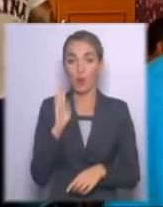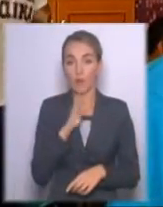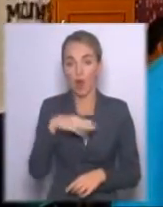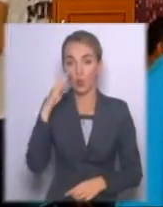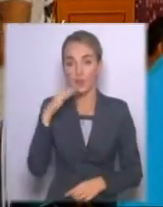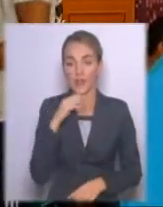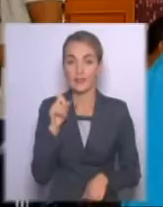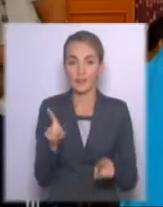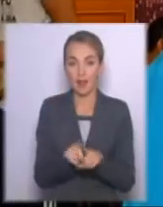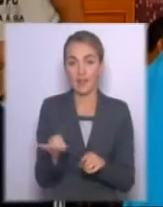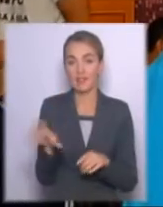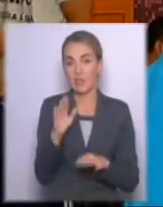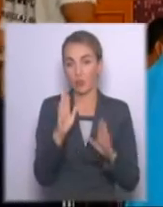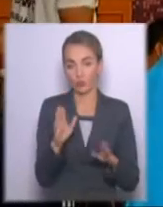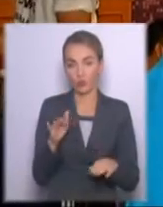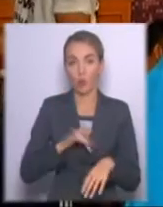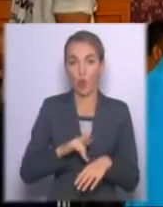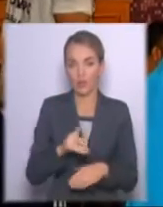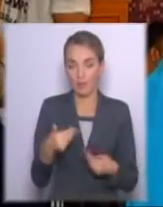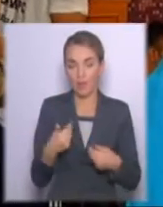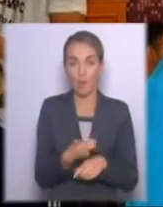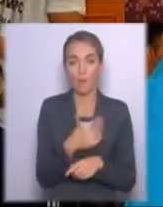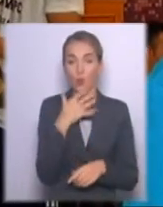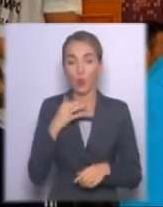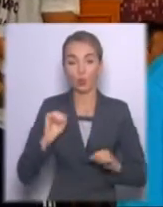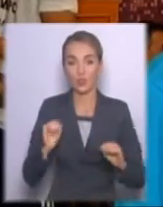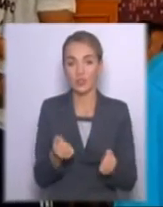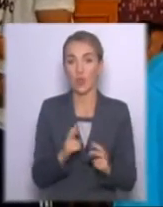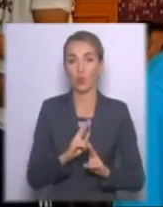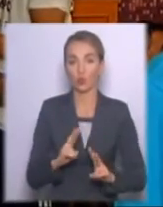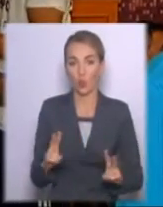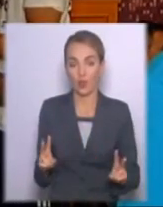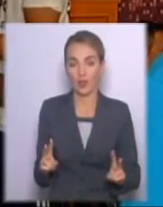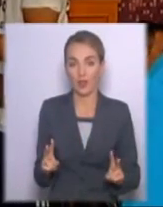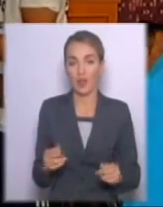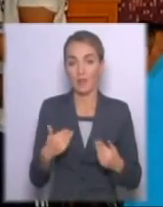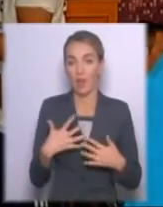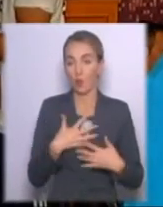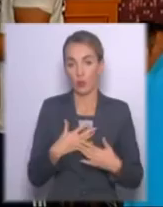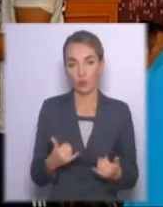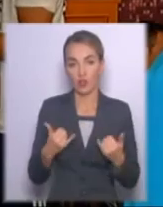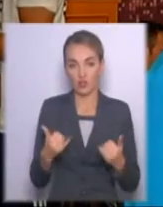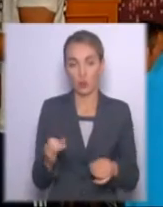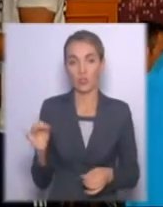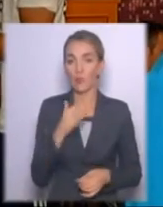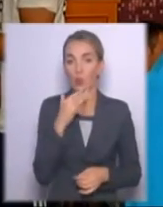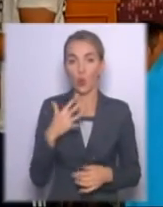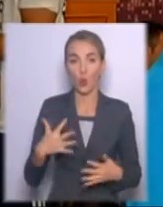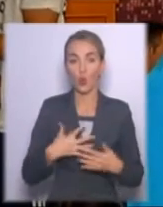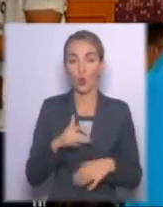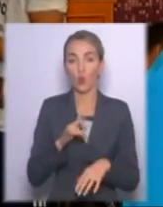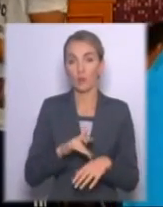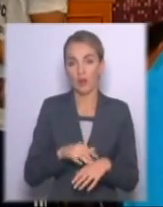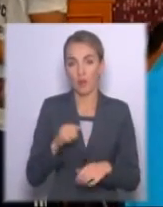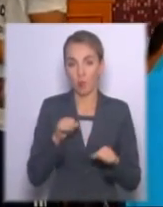отець, сестра, і всі будуть болеть за мене, і багато друзів, які Меня любят и уважают, и много любителей бокса, потому